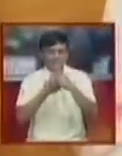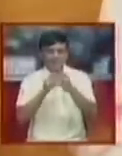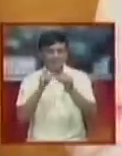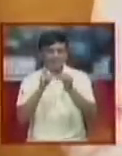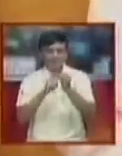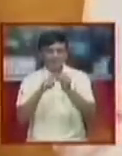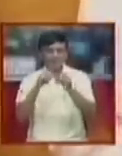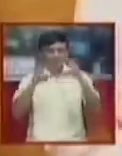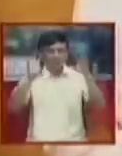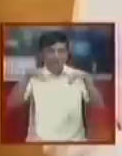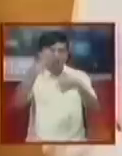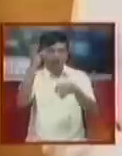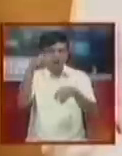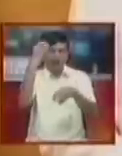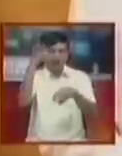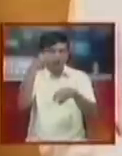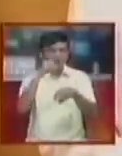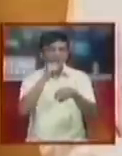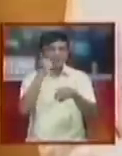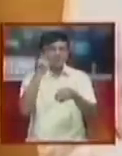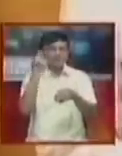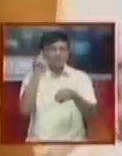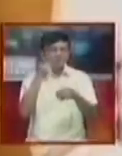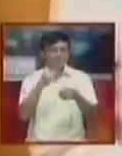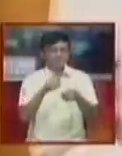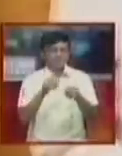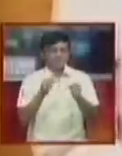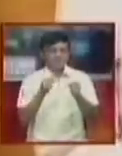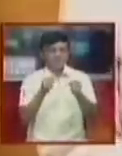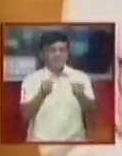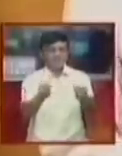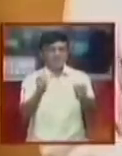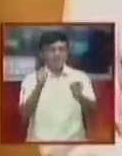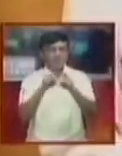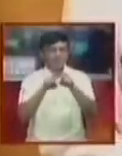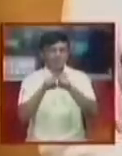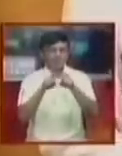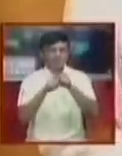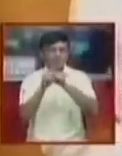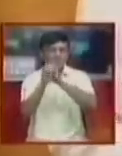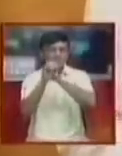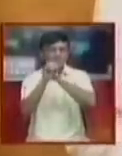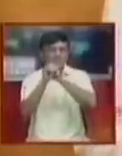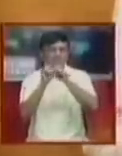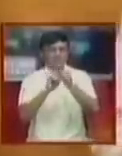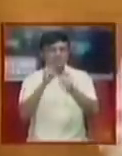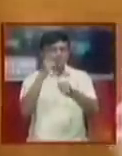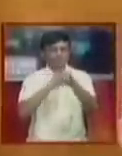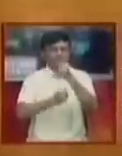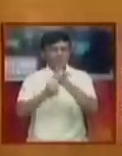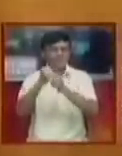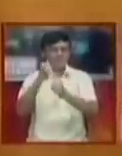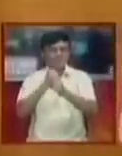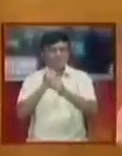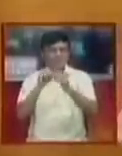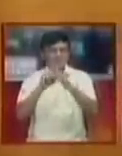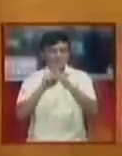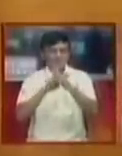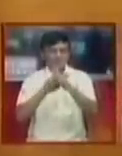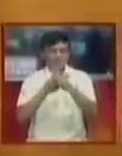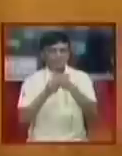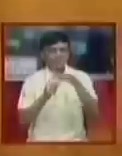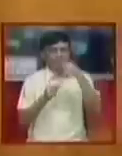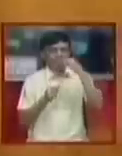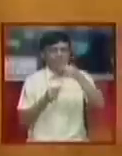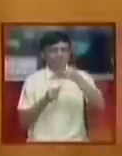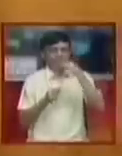ang wagwang, hindi lamang sa kalsada kundi sa sistemang panlipunan. 2 taon na ang nakalipas mula nang sinabi